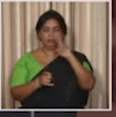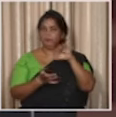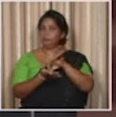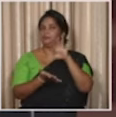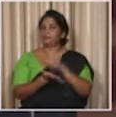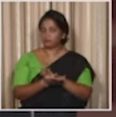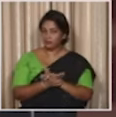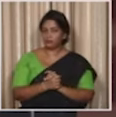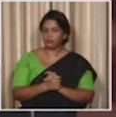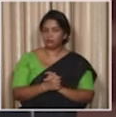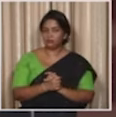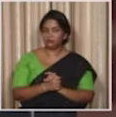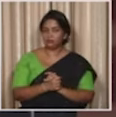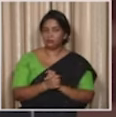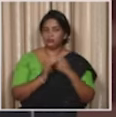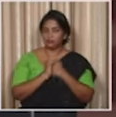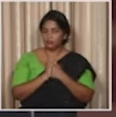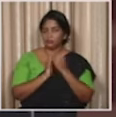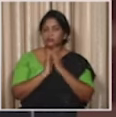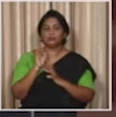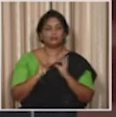dunia, dan garu kami tu ba.